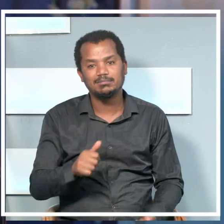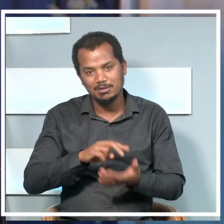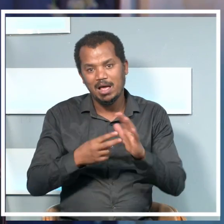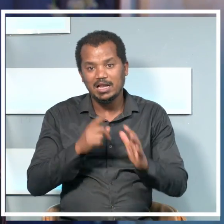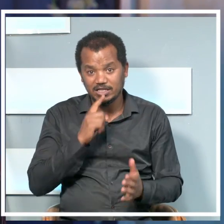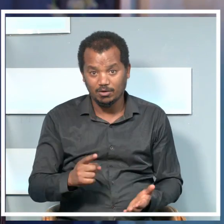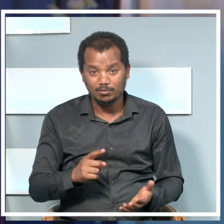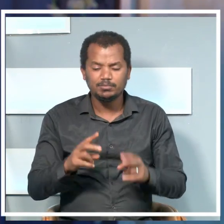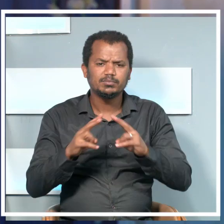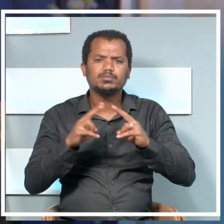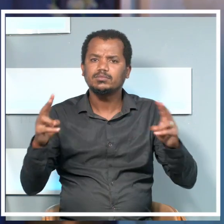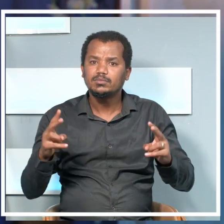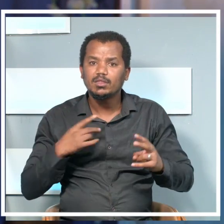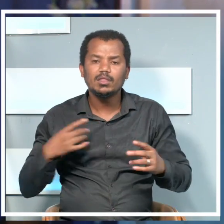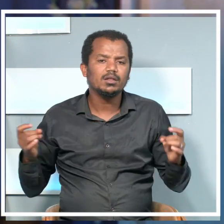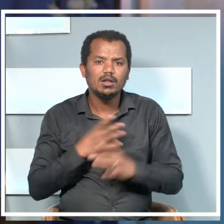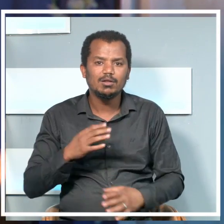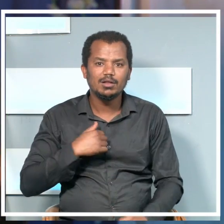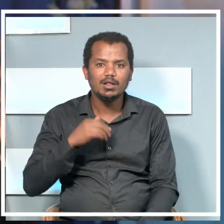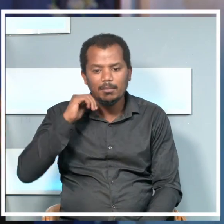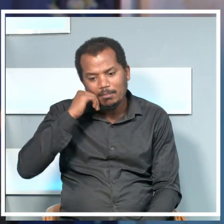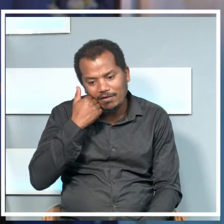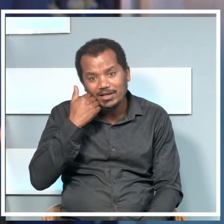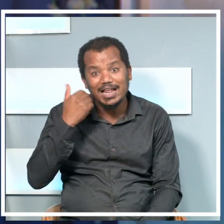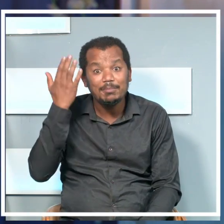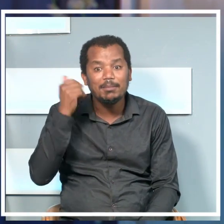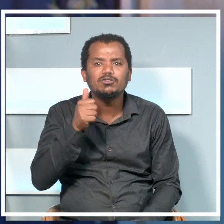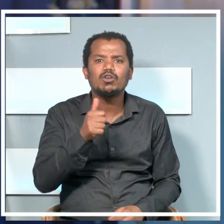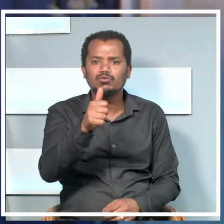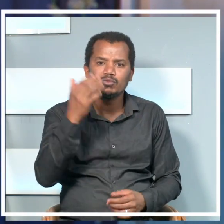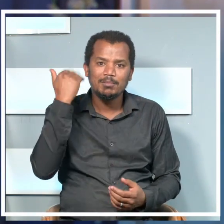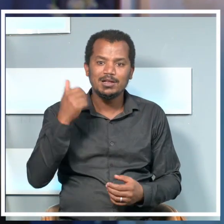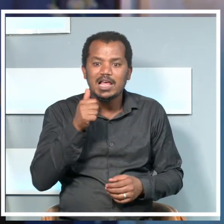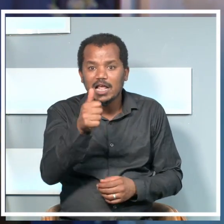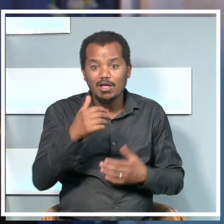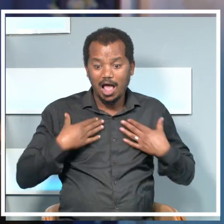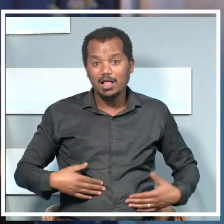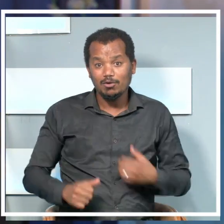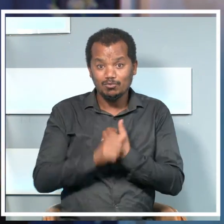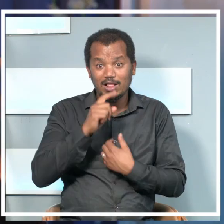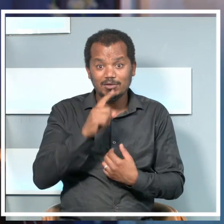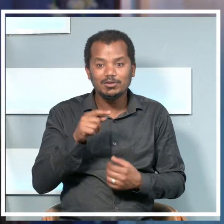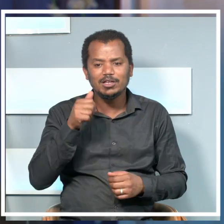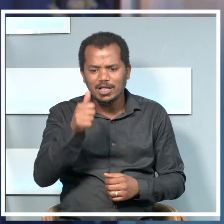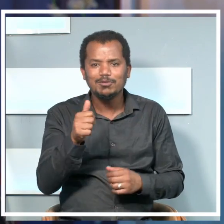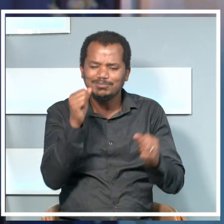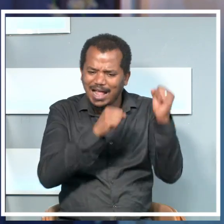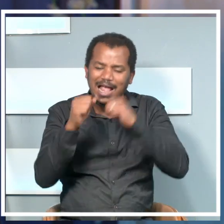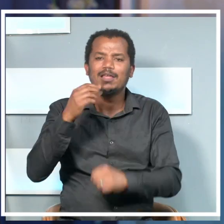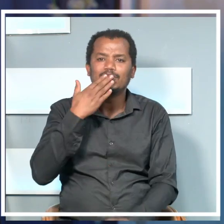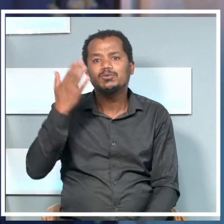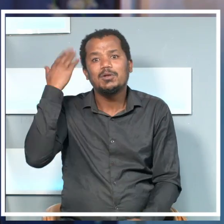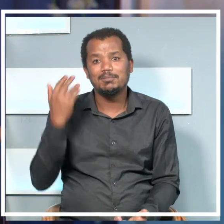ነው እና በጣም ደነገጡ ማፈር የነበረባቸው እሳቸው ናቸው እሳቸው እንደውም ታጋይ ነው